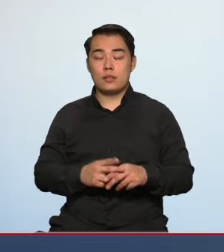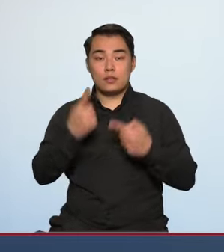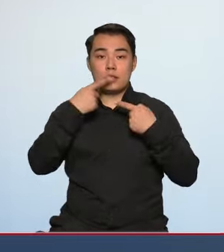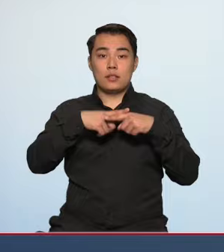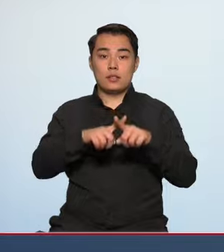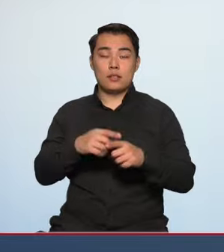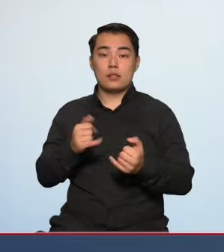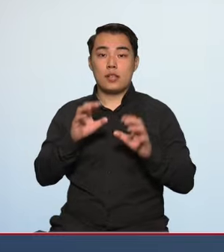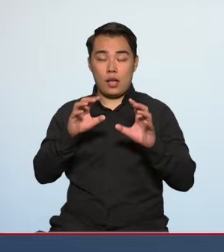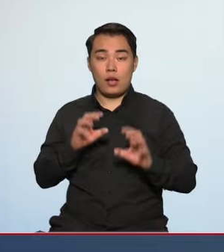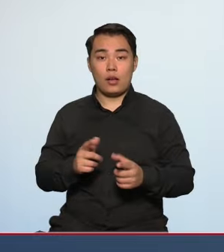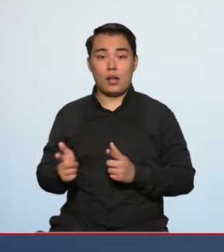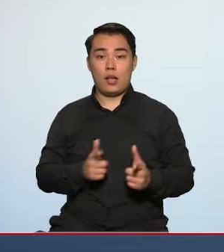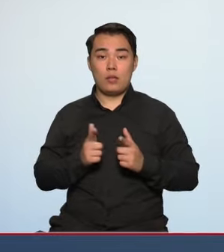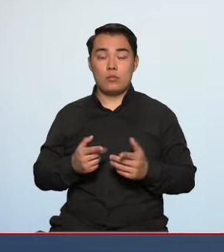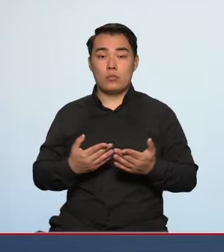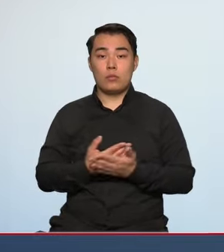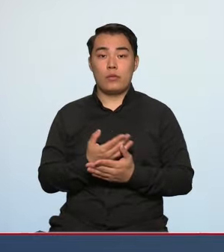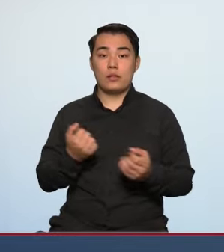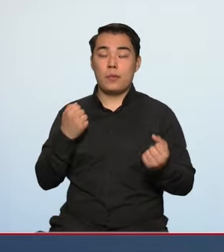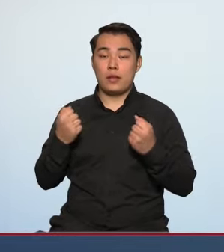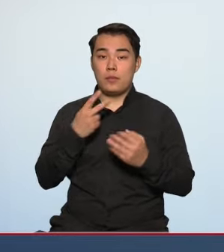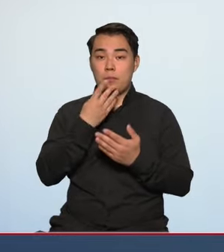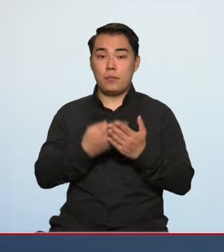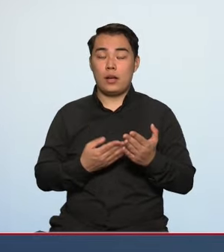регламент готовить новые спортивные болиды.